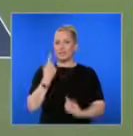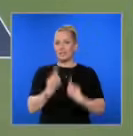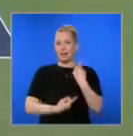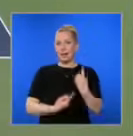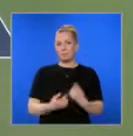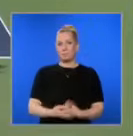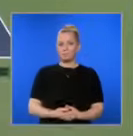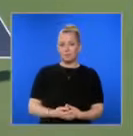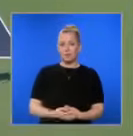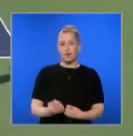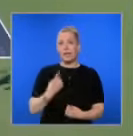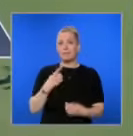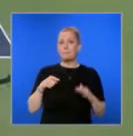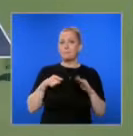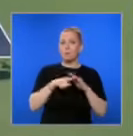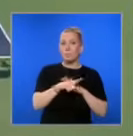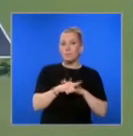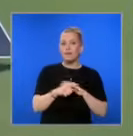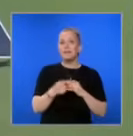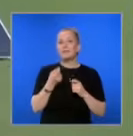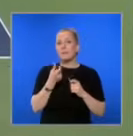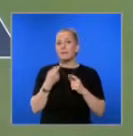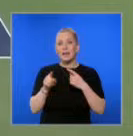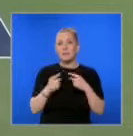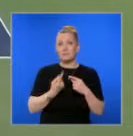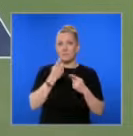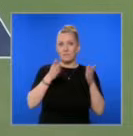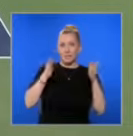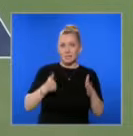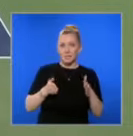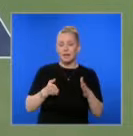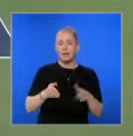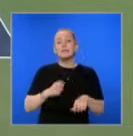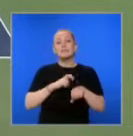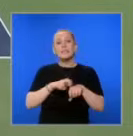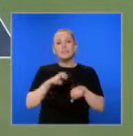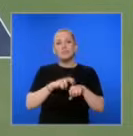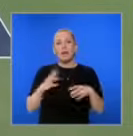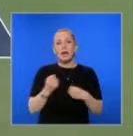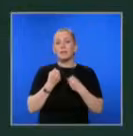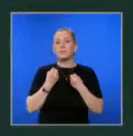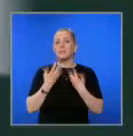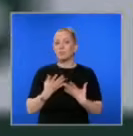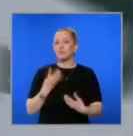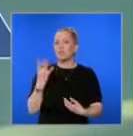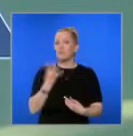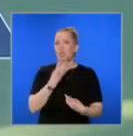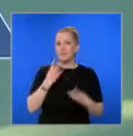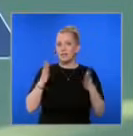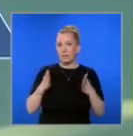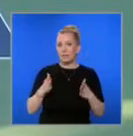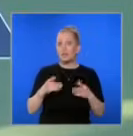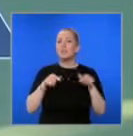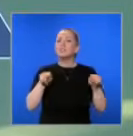спрямо съперника. Един пробив направи разликата в първия сет. Димитров грабна шанса си в четвъртия гейм, за да поведе след 6-3. Резултатът